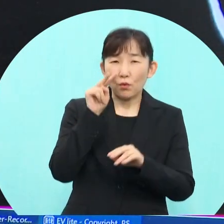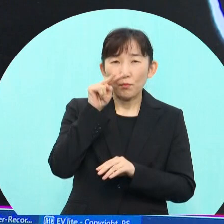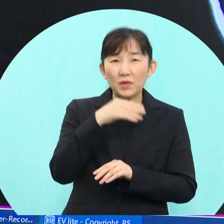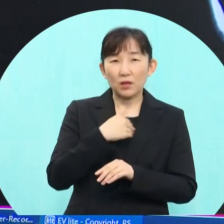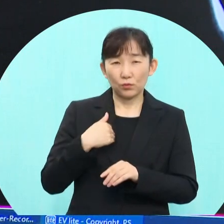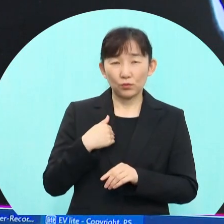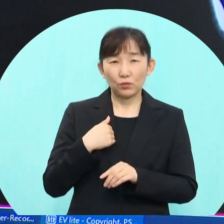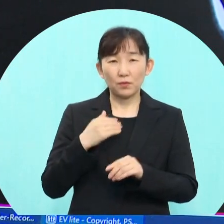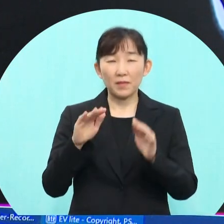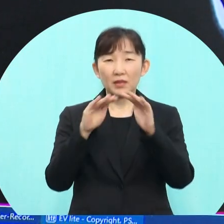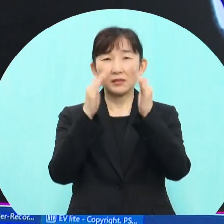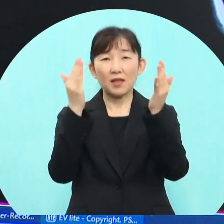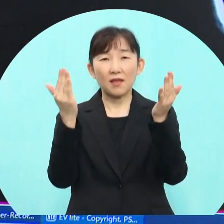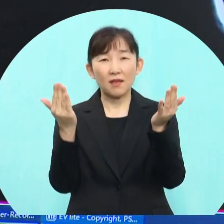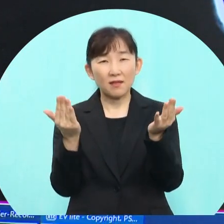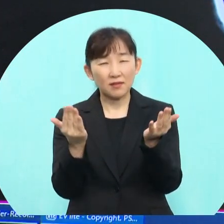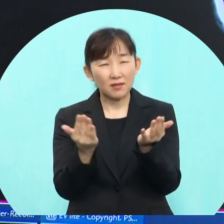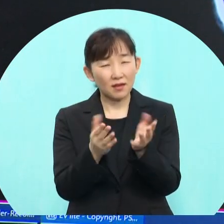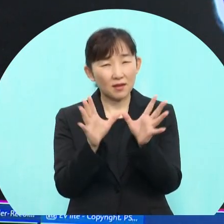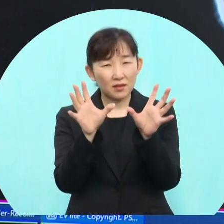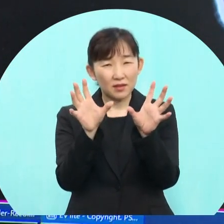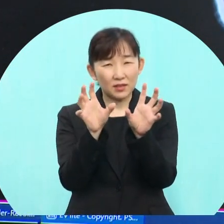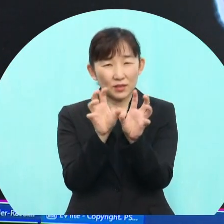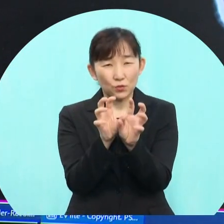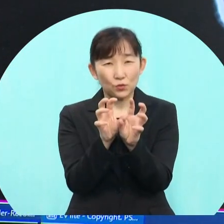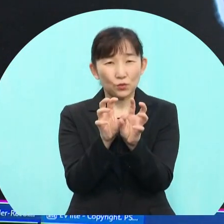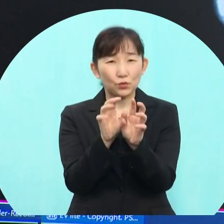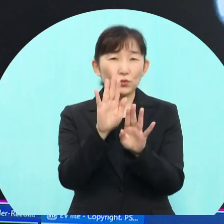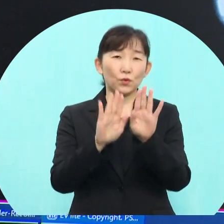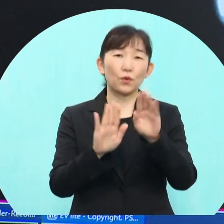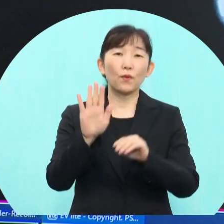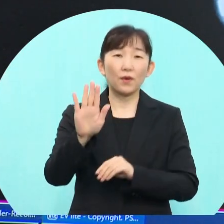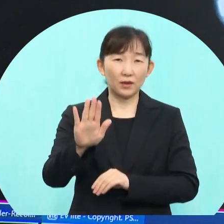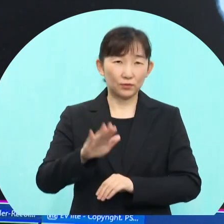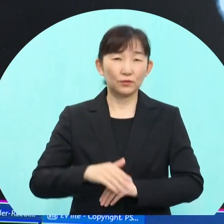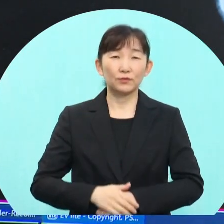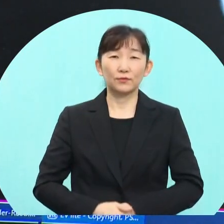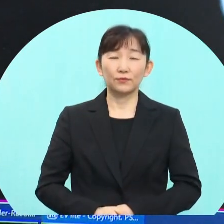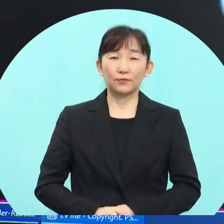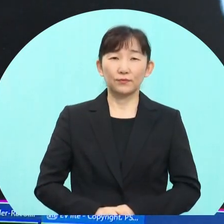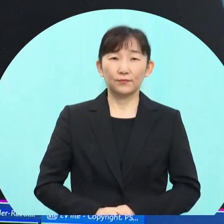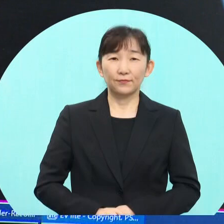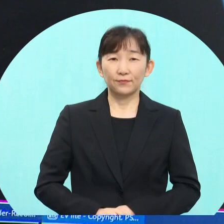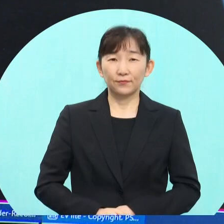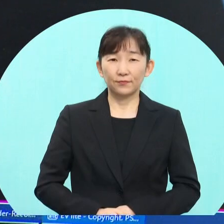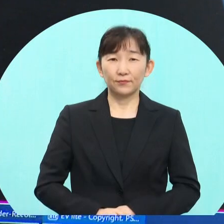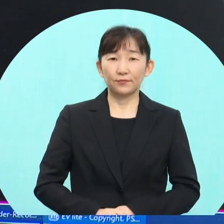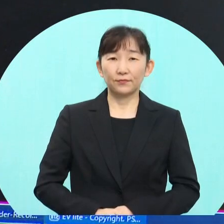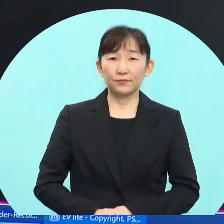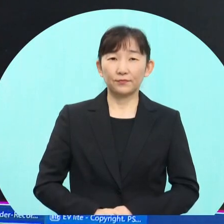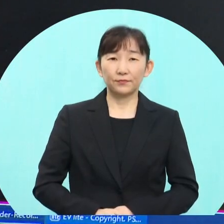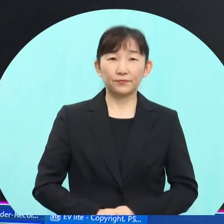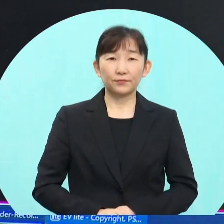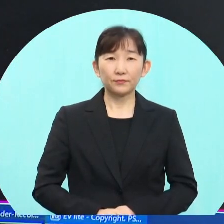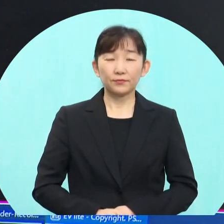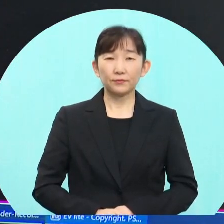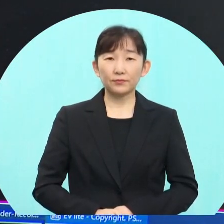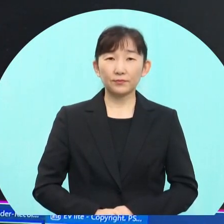ね。 全体にちょっとですね、萎縮傾向はどうしてもあるんですね。